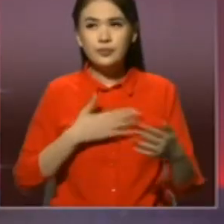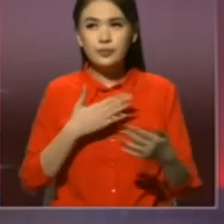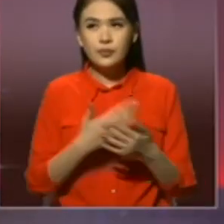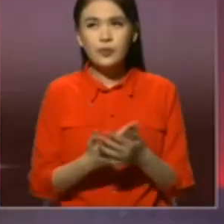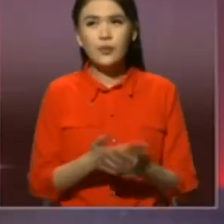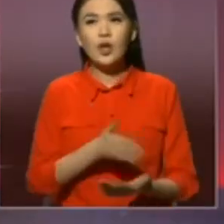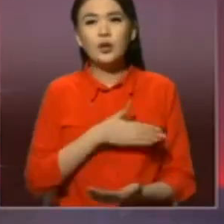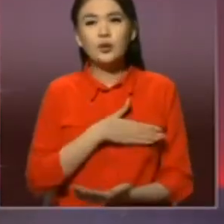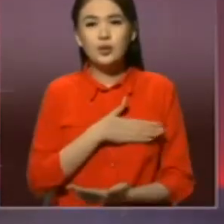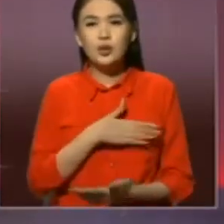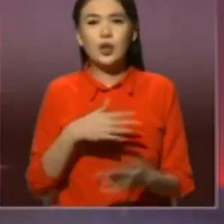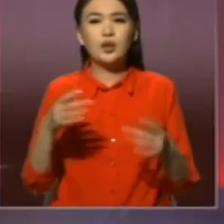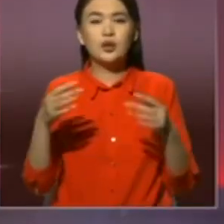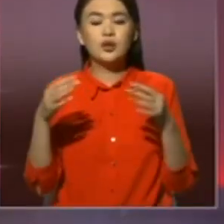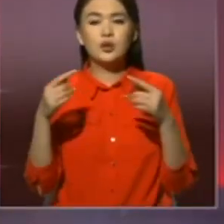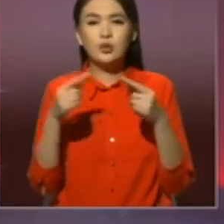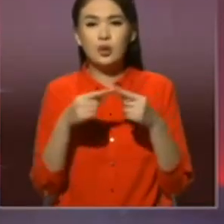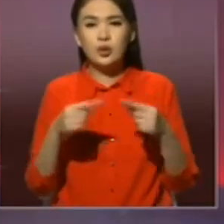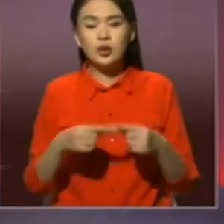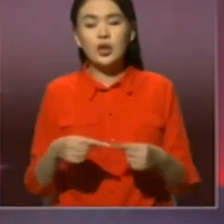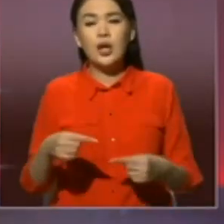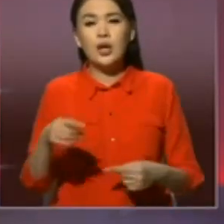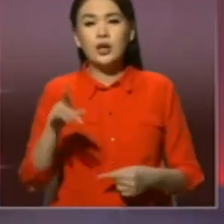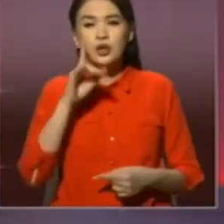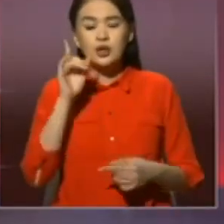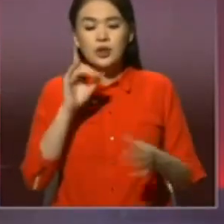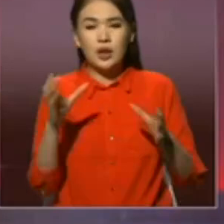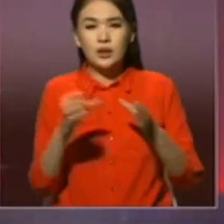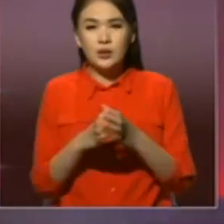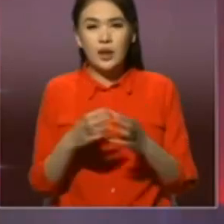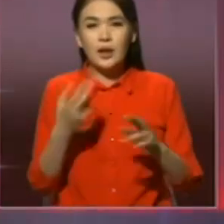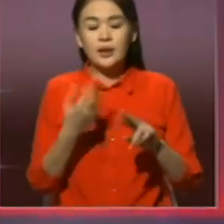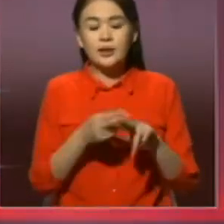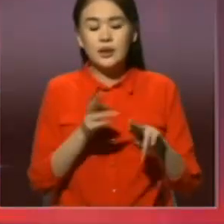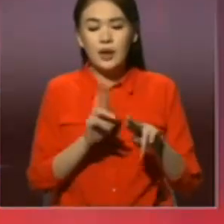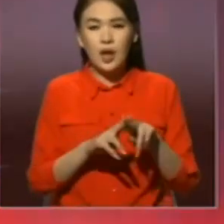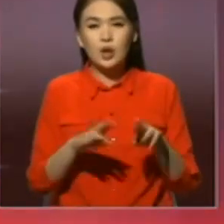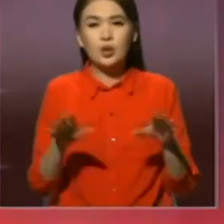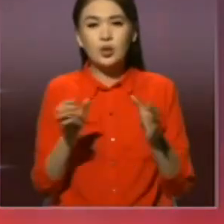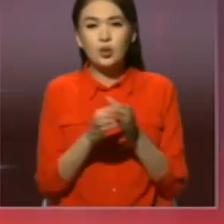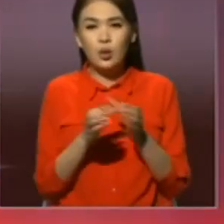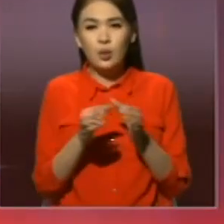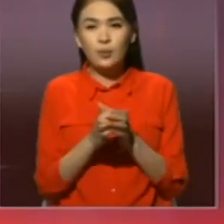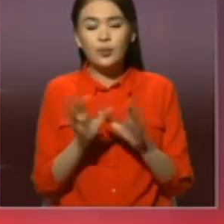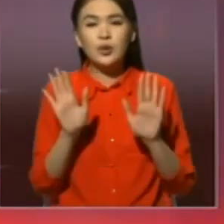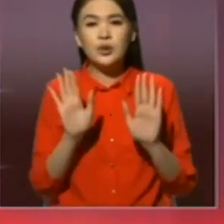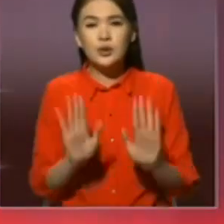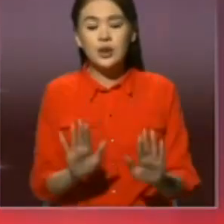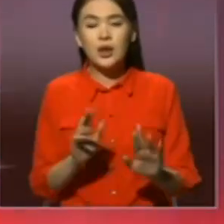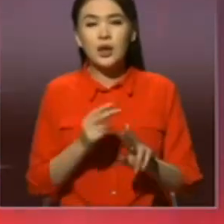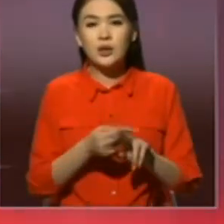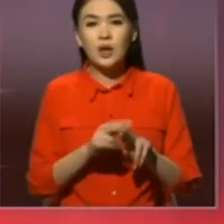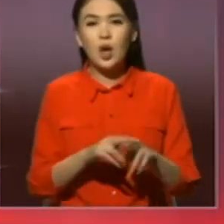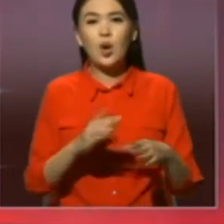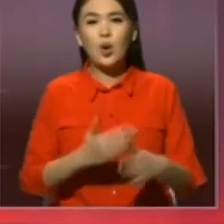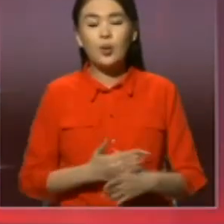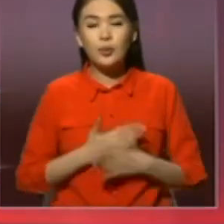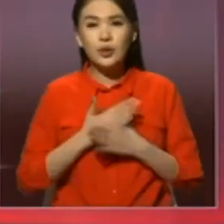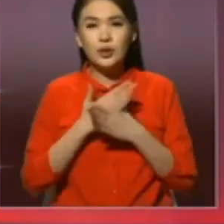білетін нағыз азаматтар, жастар. Бұл, яғни еріктілер тобы тек қана біреуге көмек